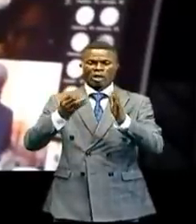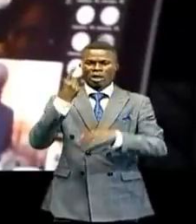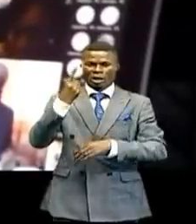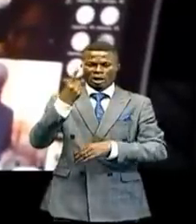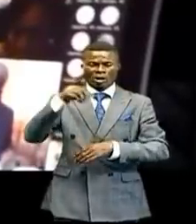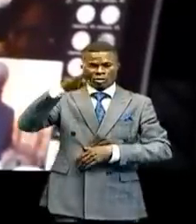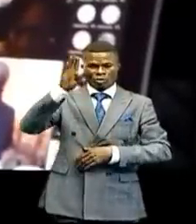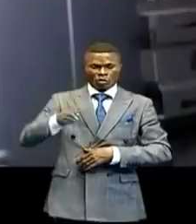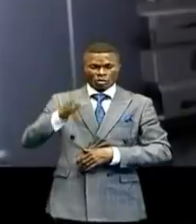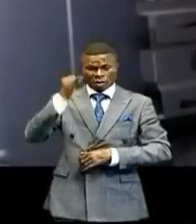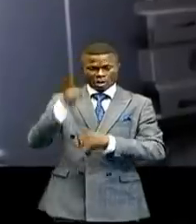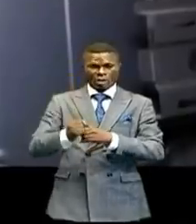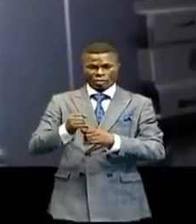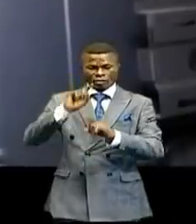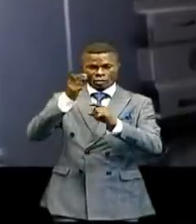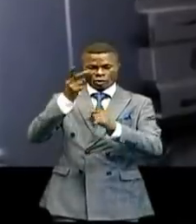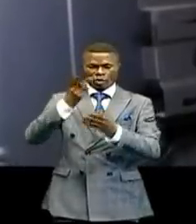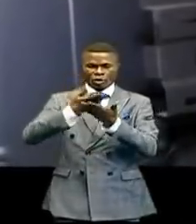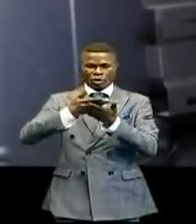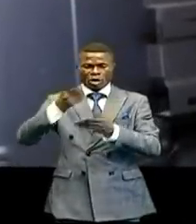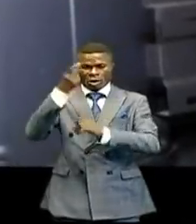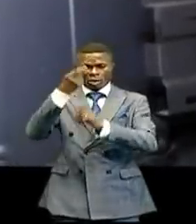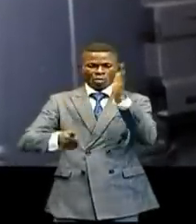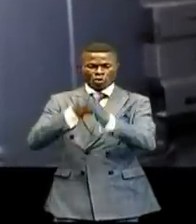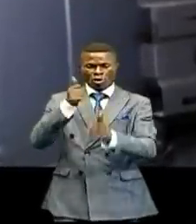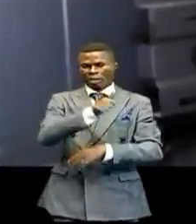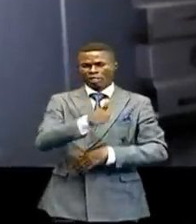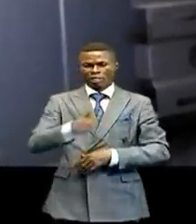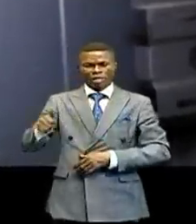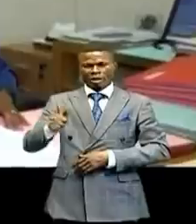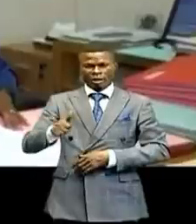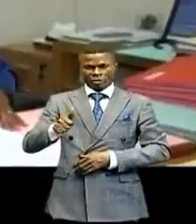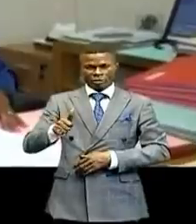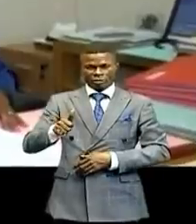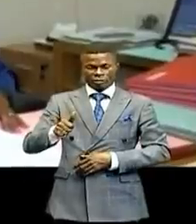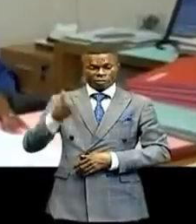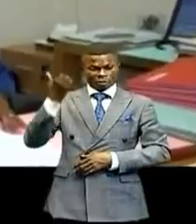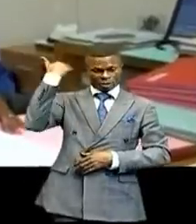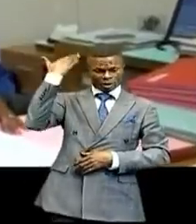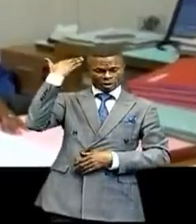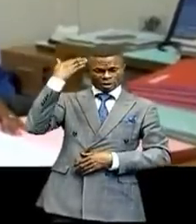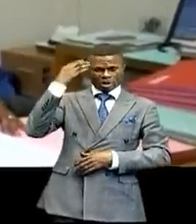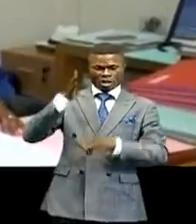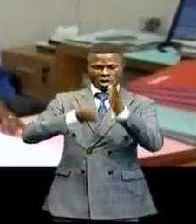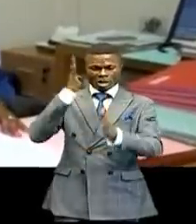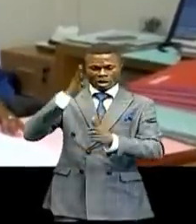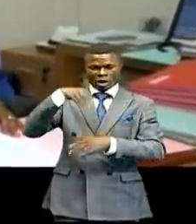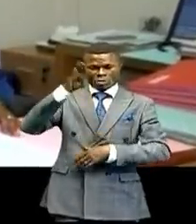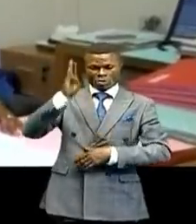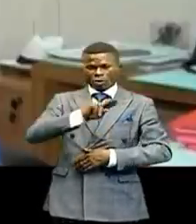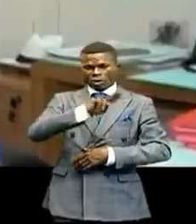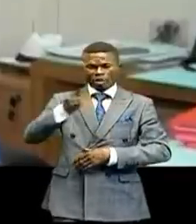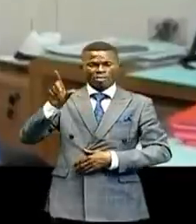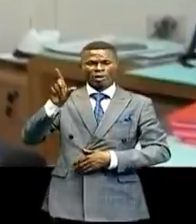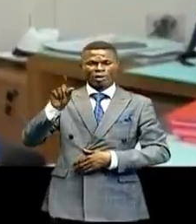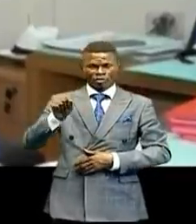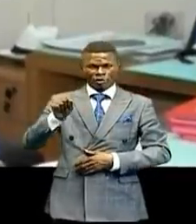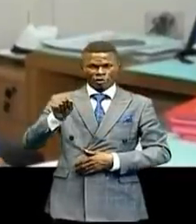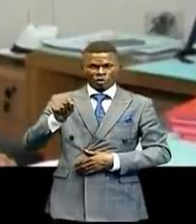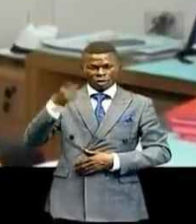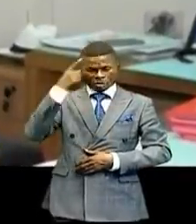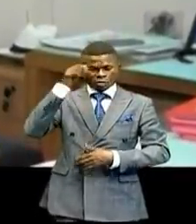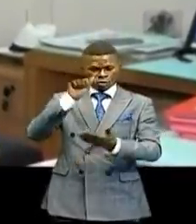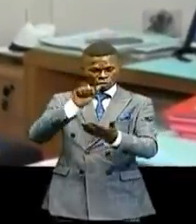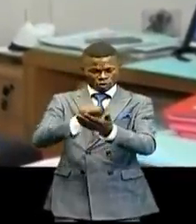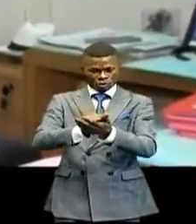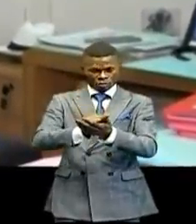4,071% à la fin de la deuxième semaine de novembre 2021, alors qu'elle s'est située autour de 14% en 2020. À ce